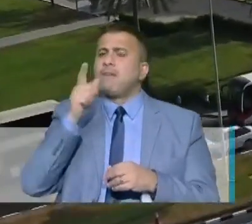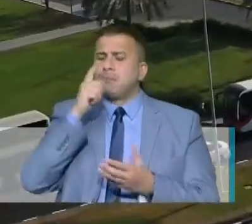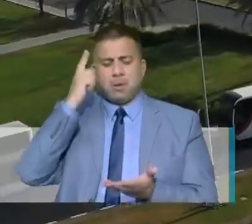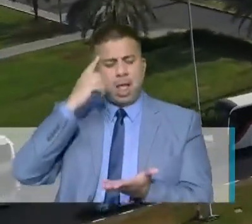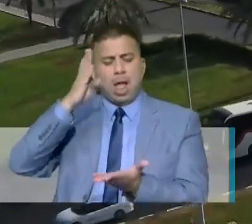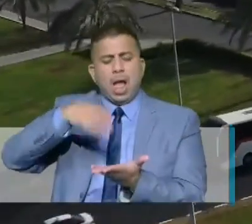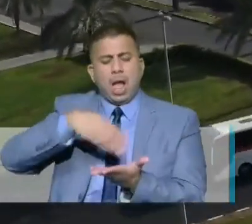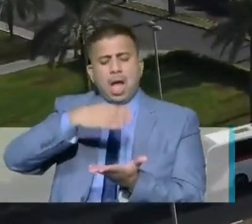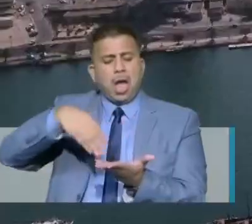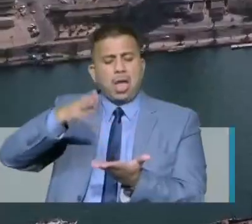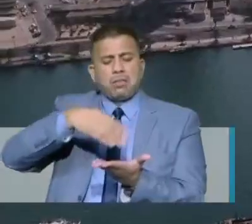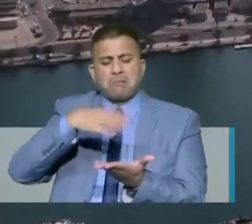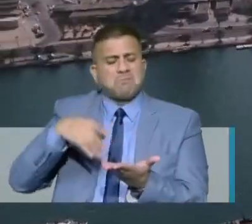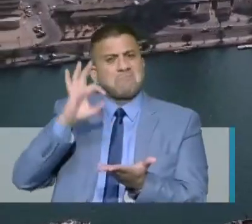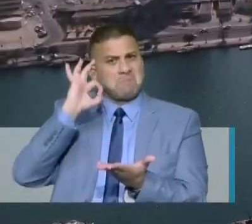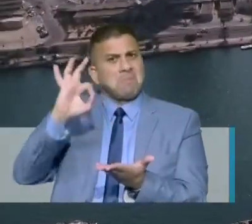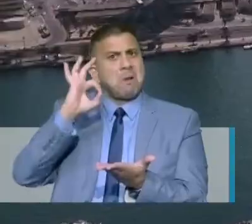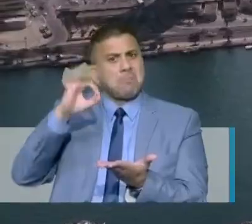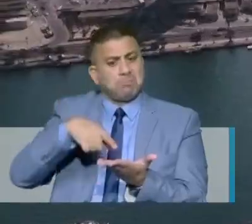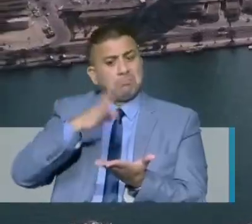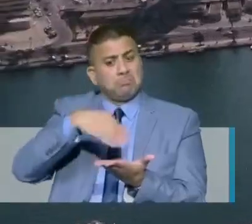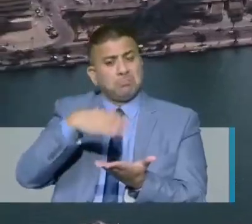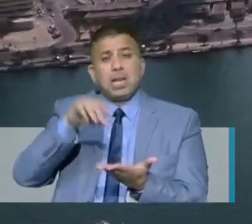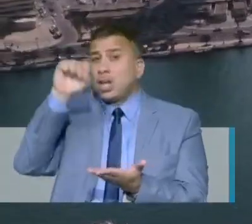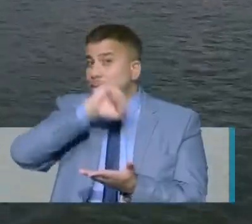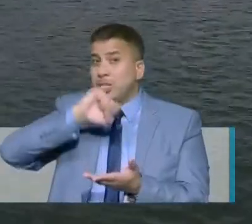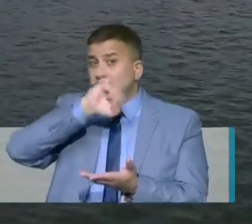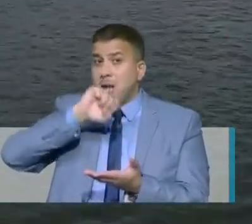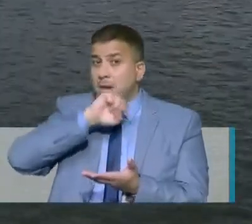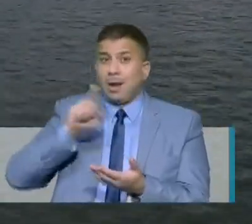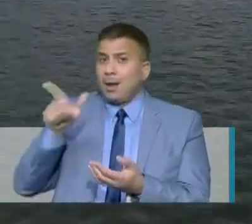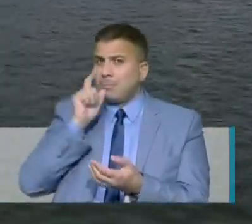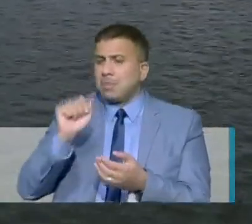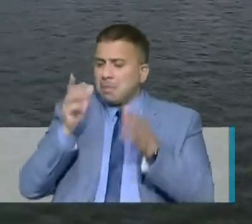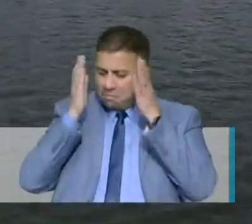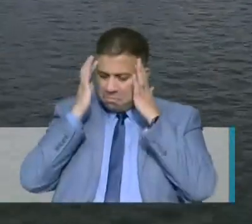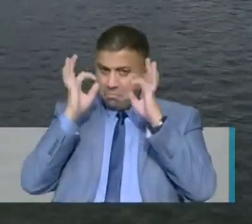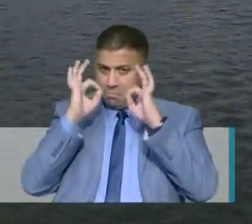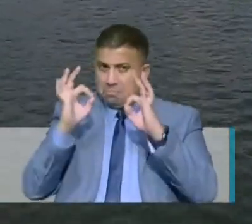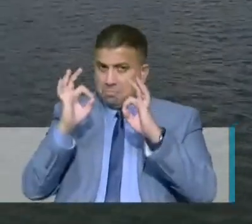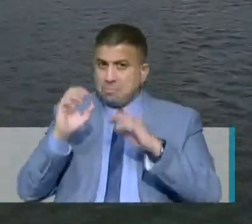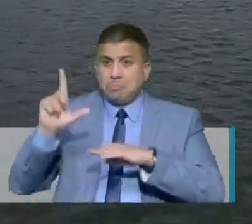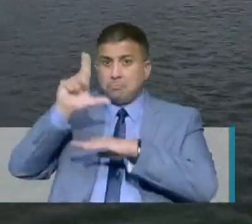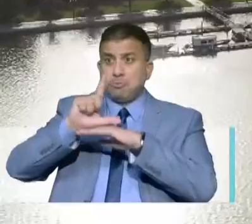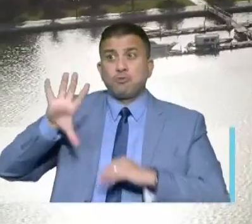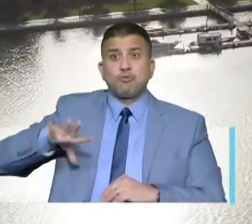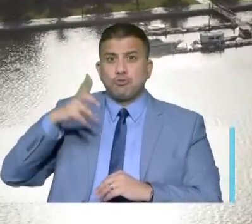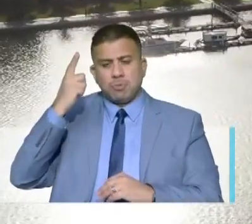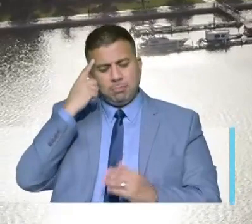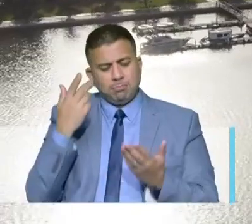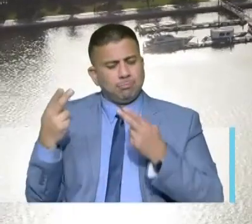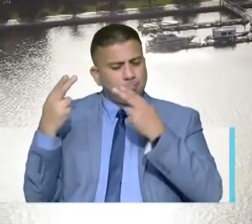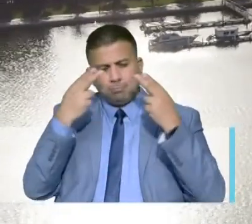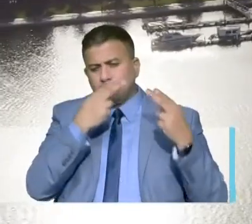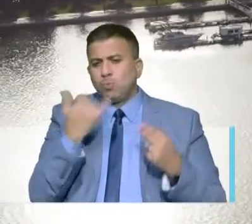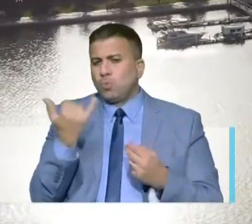الاستراتيجيه المدروسه التي تنتهجها الاماره والتي تعكس مدى حكمه ورؤيه القياده الرشيده في ضمان